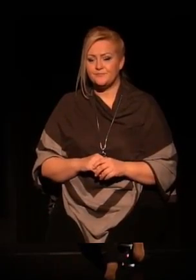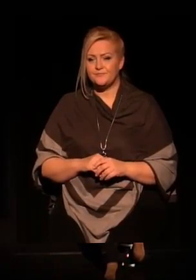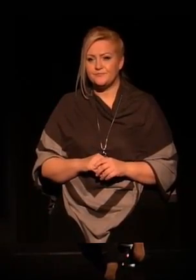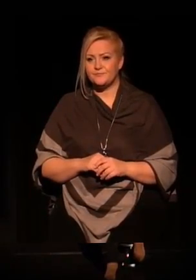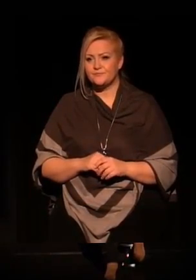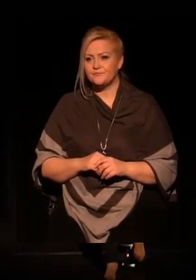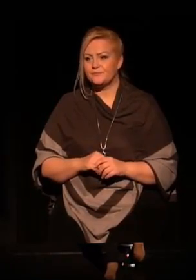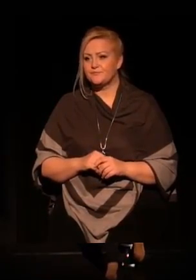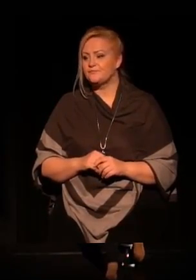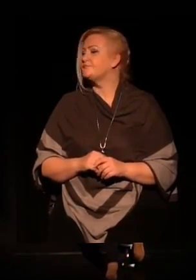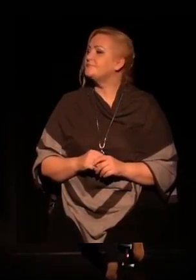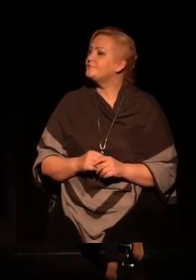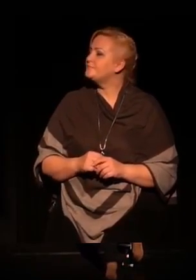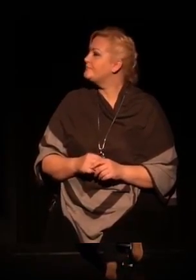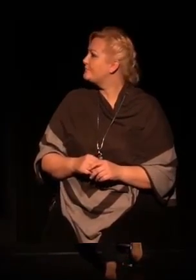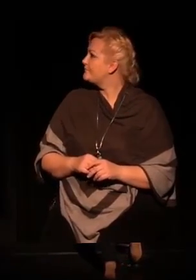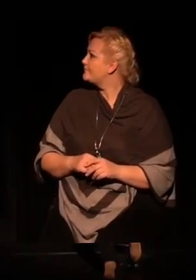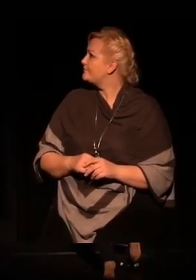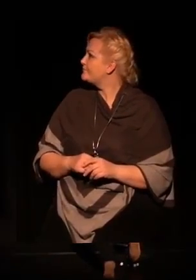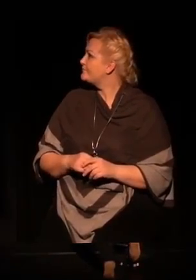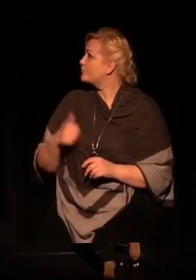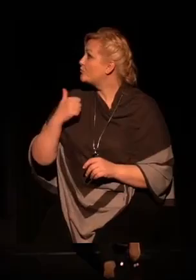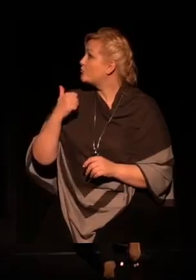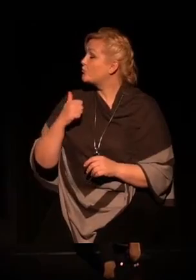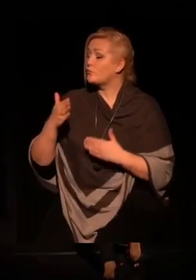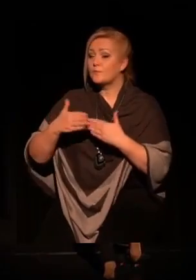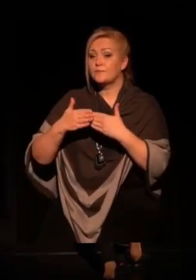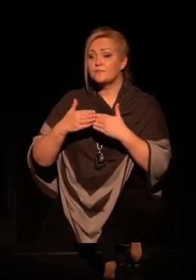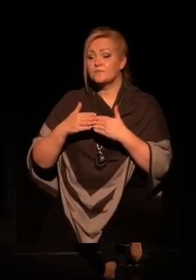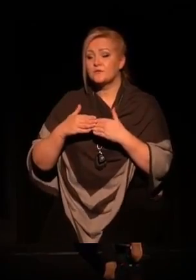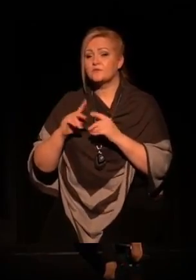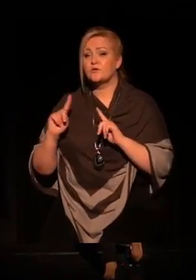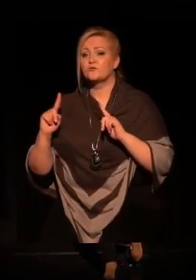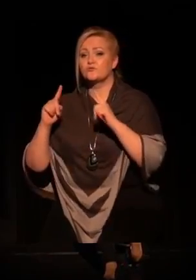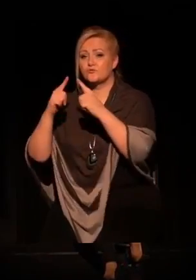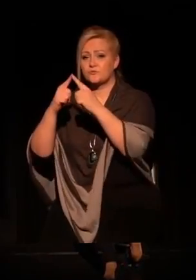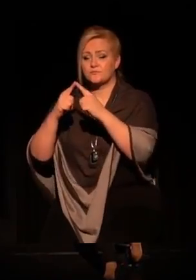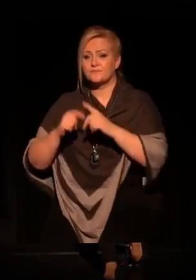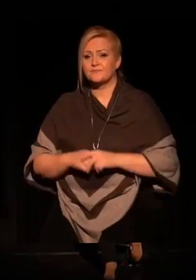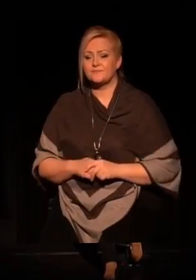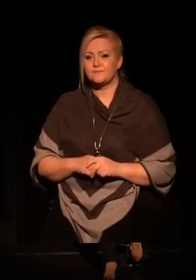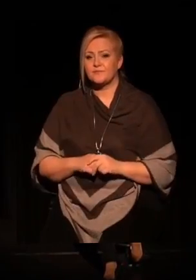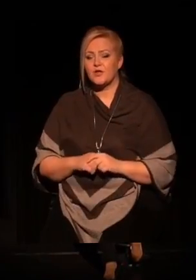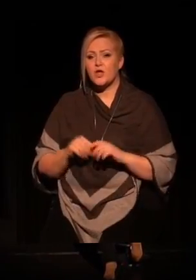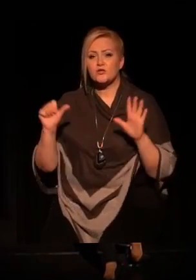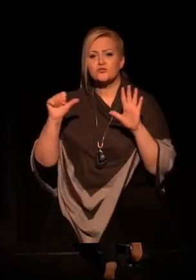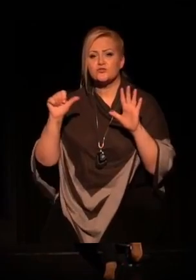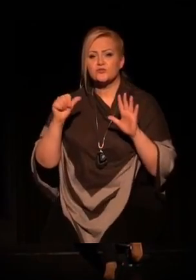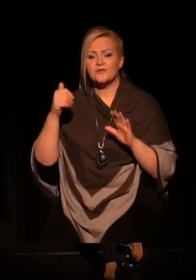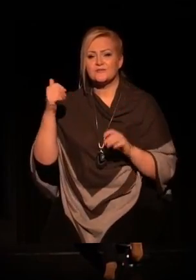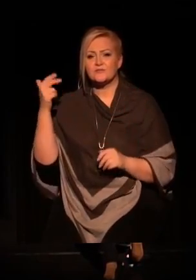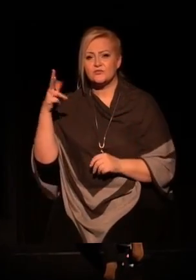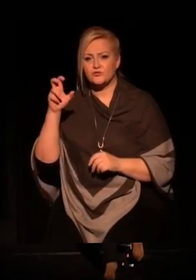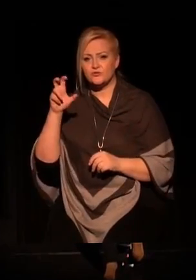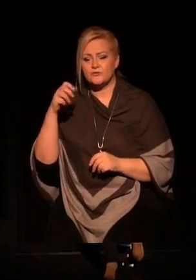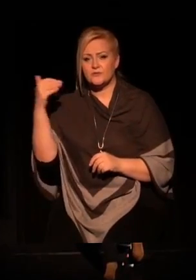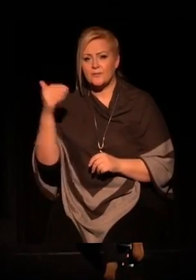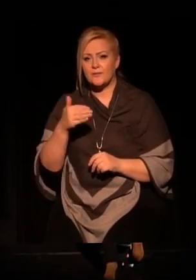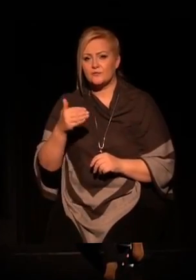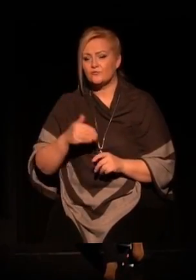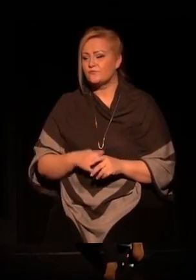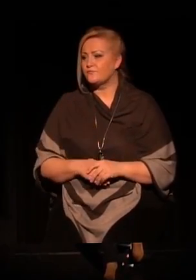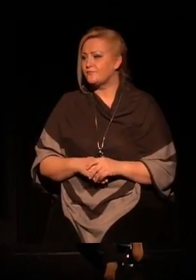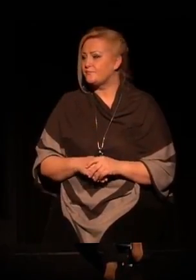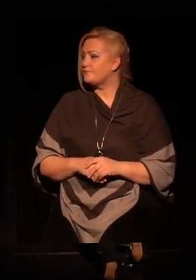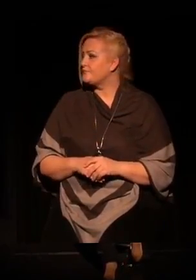To jest już nasz atak szczytowy. Nasz atak szczytowy się zaczął z wysokości 6300 metrów. Najpierw mieliśmy mieć nocleg